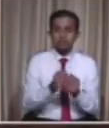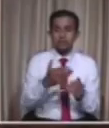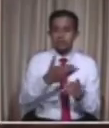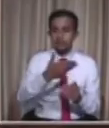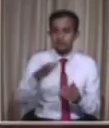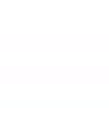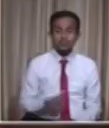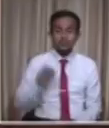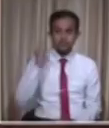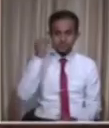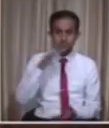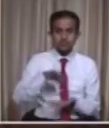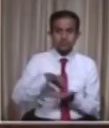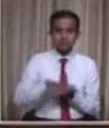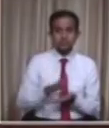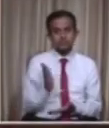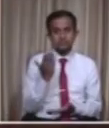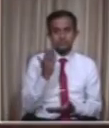කිරීමට තීන්දුව කරා